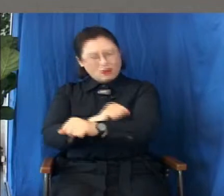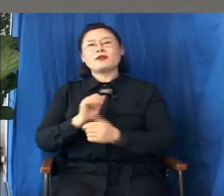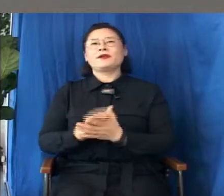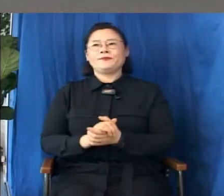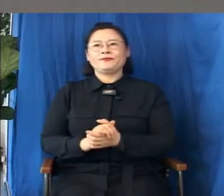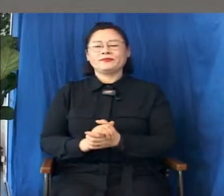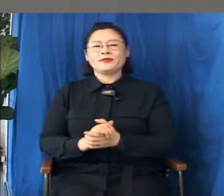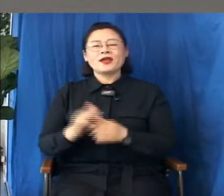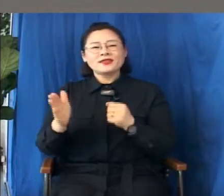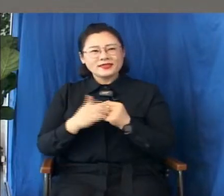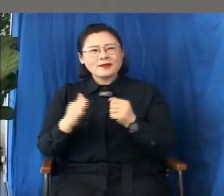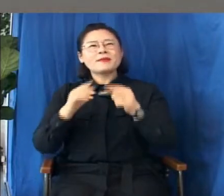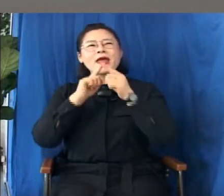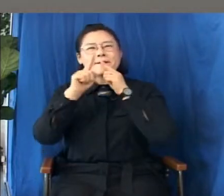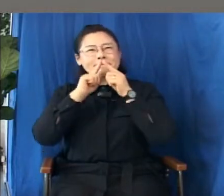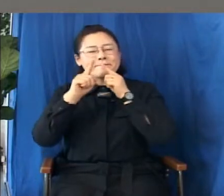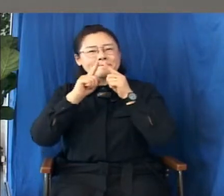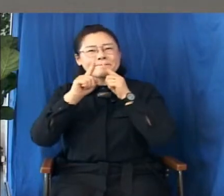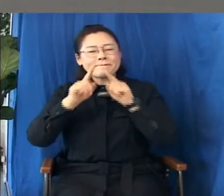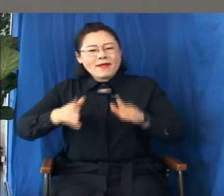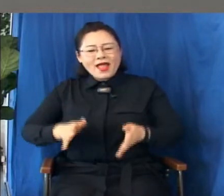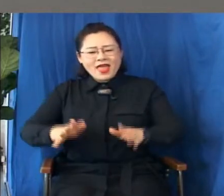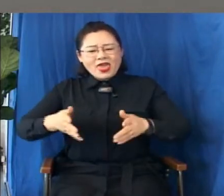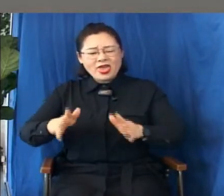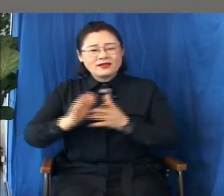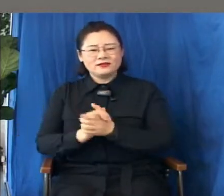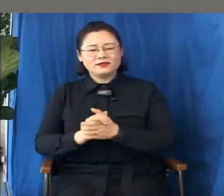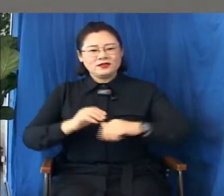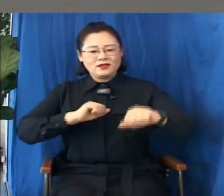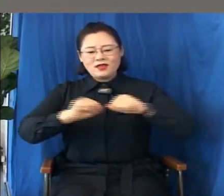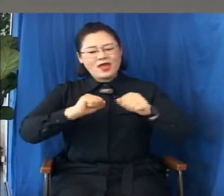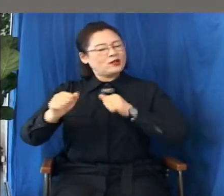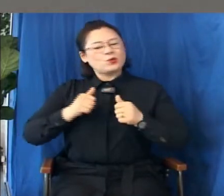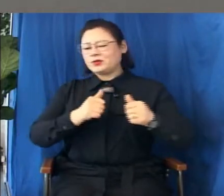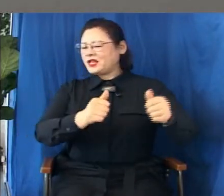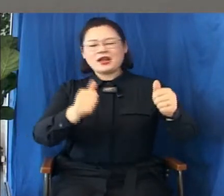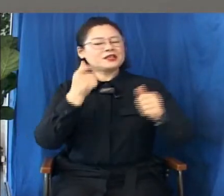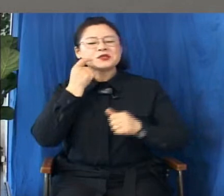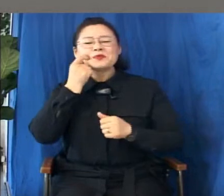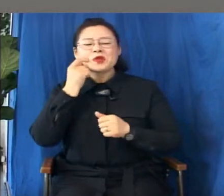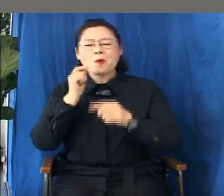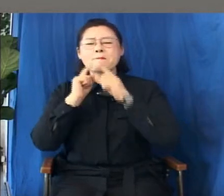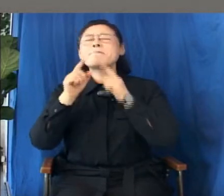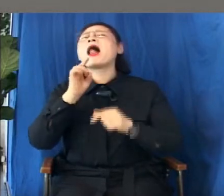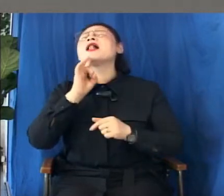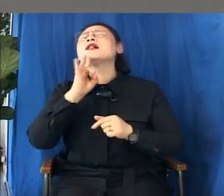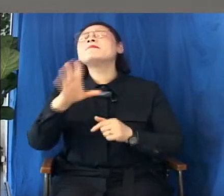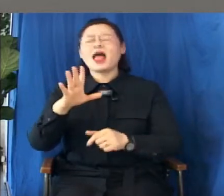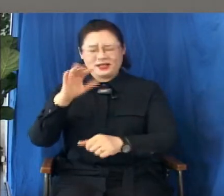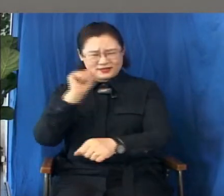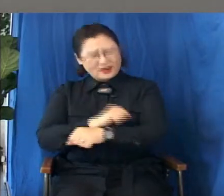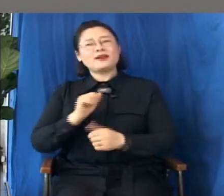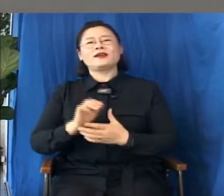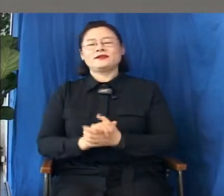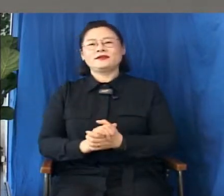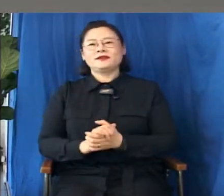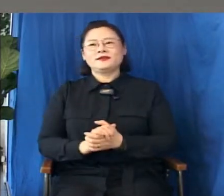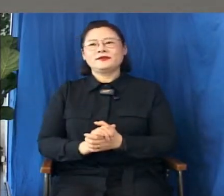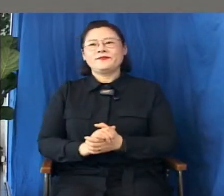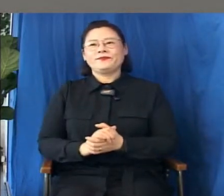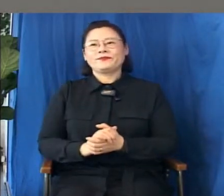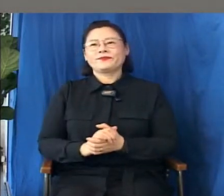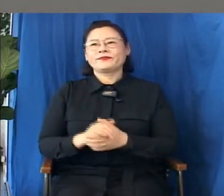그러니까 말쟁이라 그래요. 행동은 못 따라가면서 말만 잘하니까 말쟁이라 그래요. 근데 여러분, 우리가